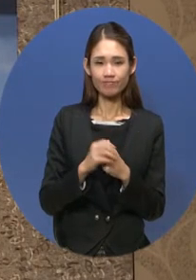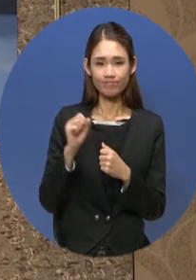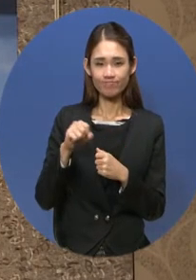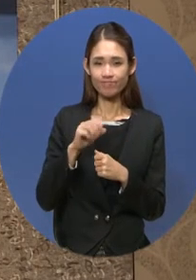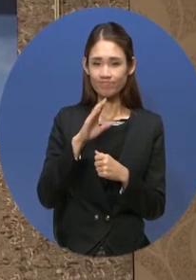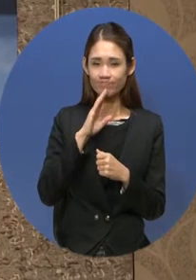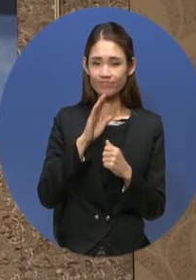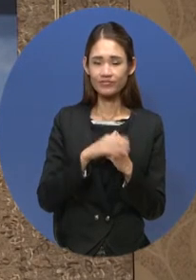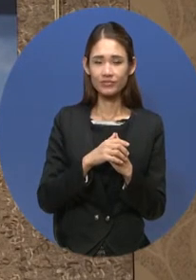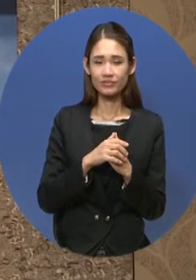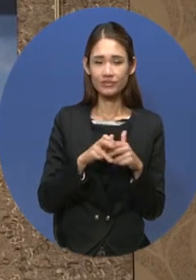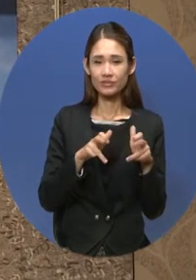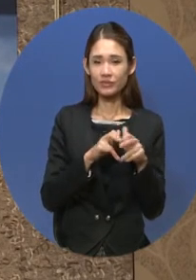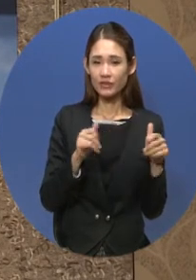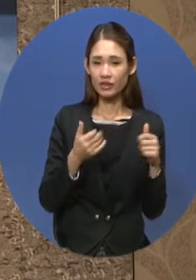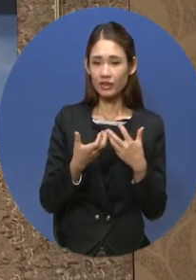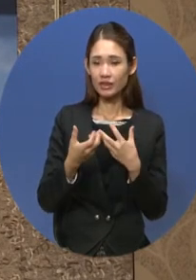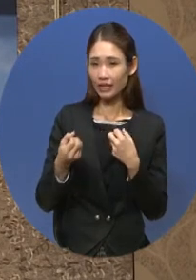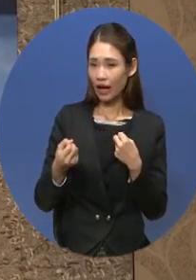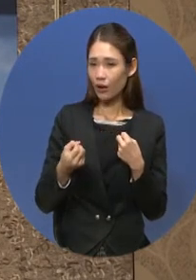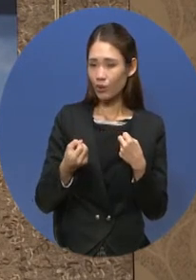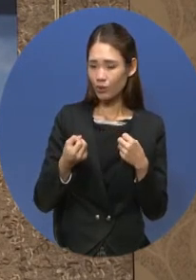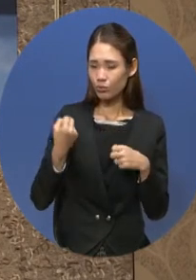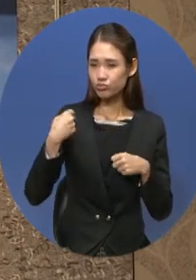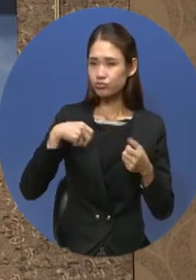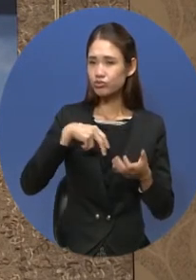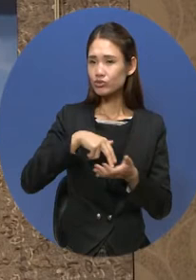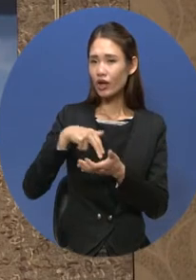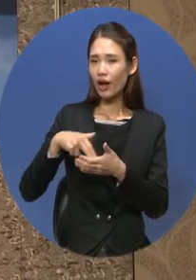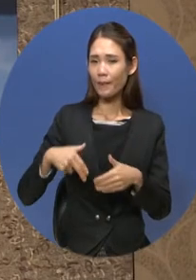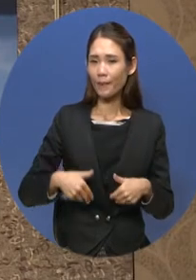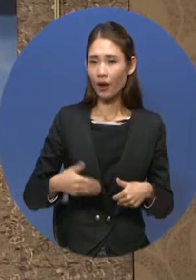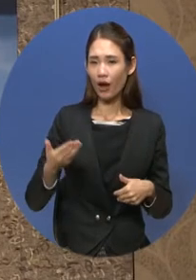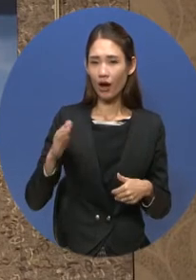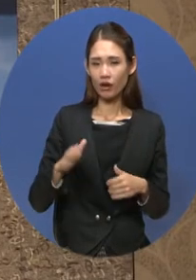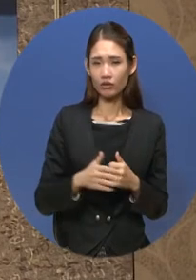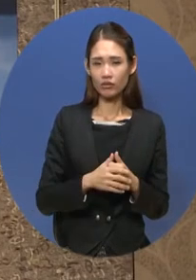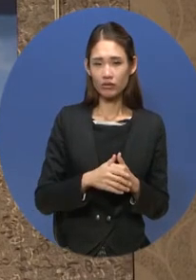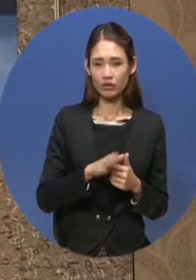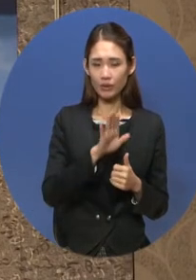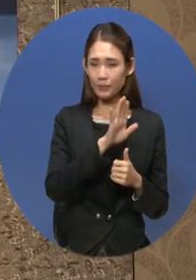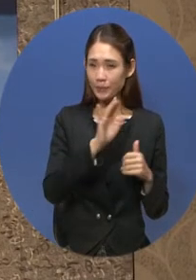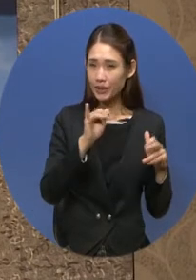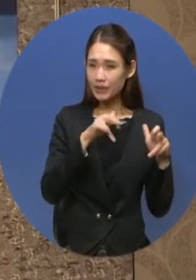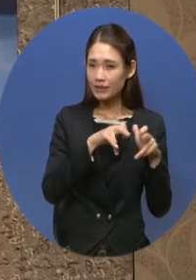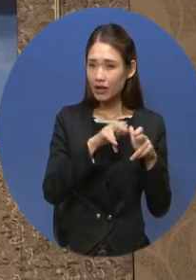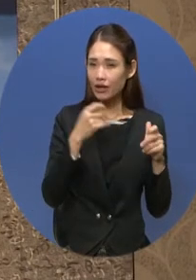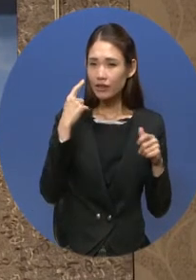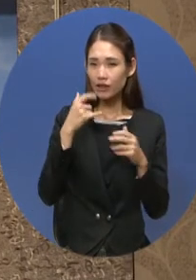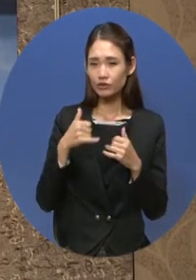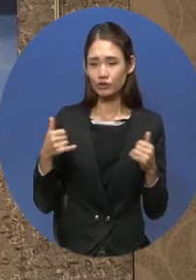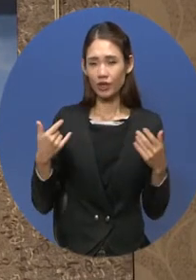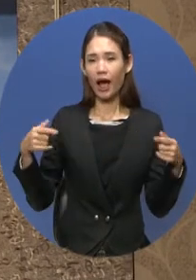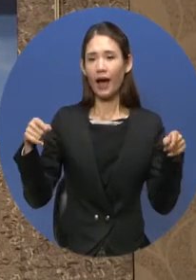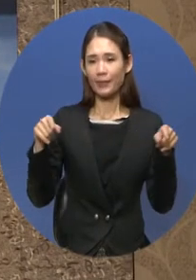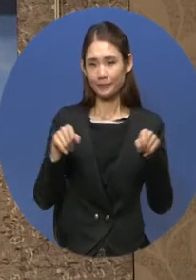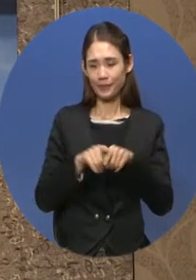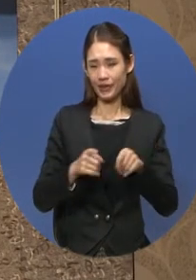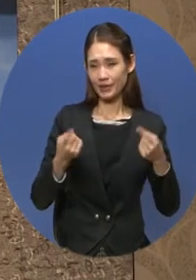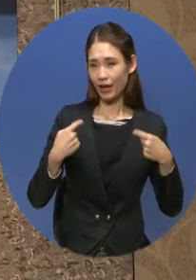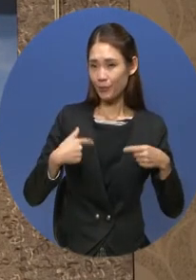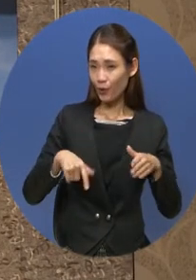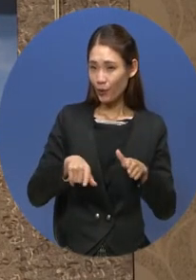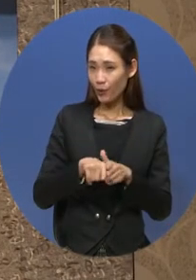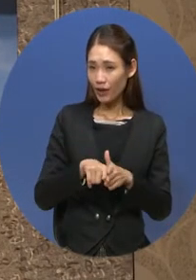이 장애인들만을 또 따로 하는 그런 무대도 필요하지만 네. 우리 일반 예술인들과 함께 네. 할 수 있는 그런